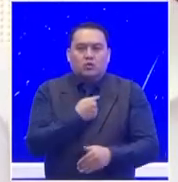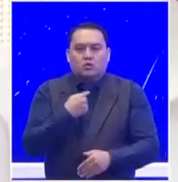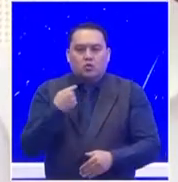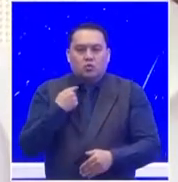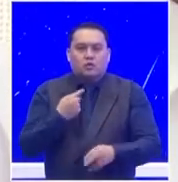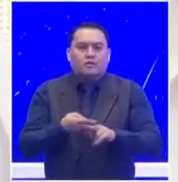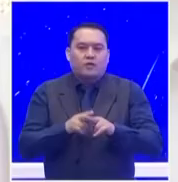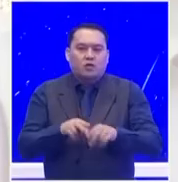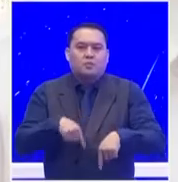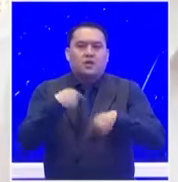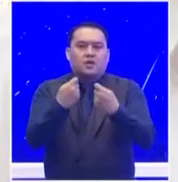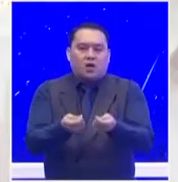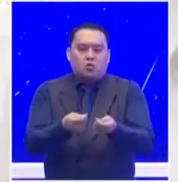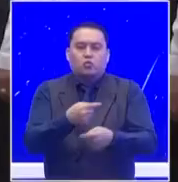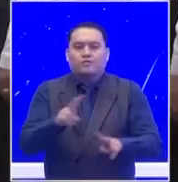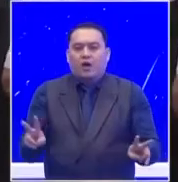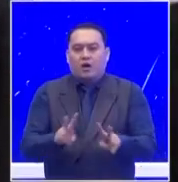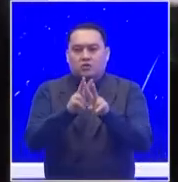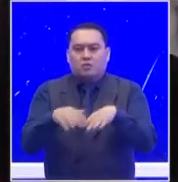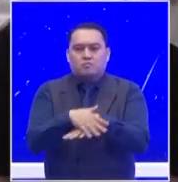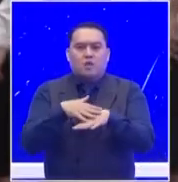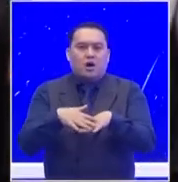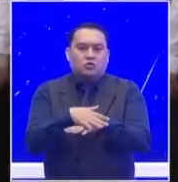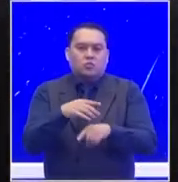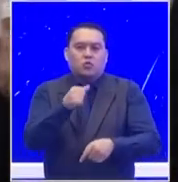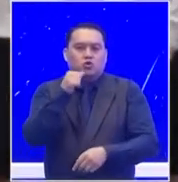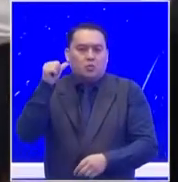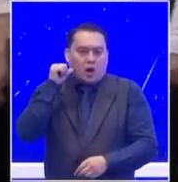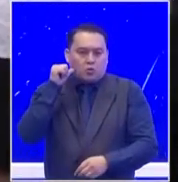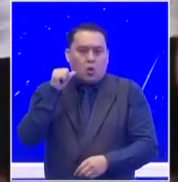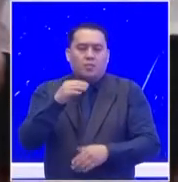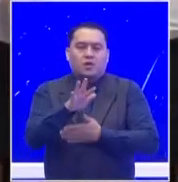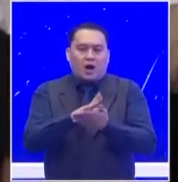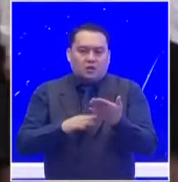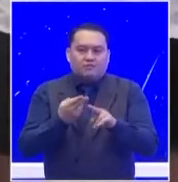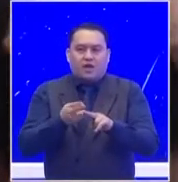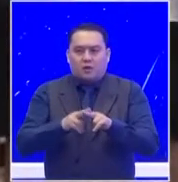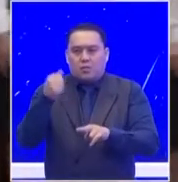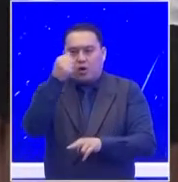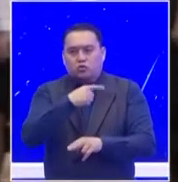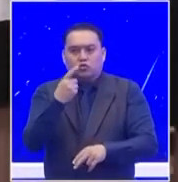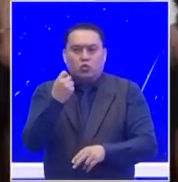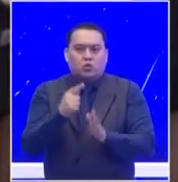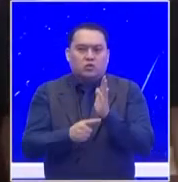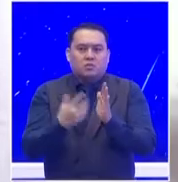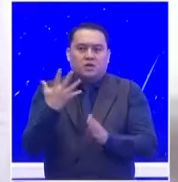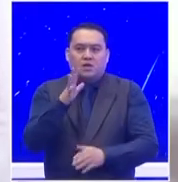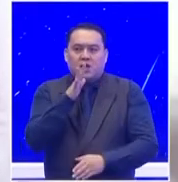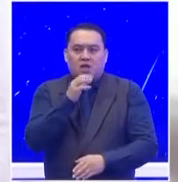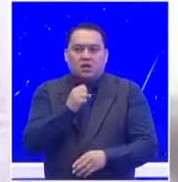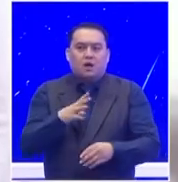Нур-Султан. Отметим, подобный челлендж обрел массовый характер еще в прошлом году и продолжается в этом, в честь